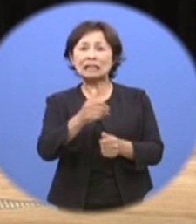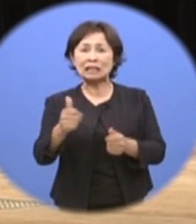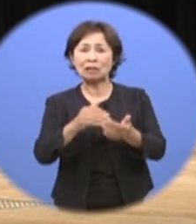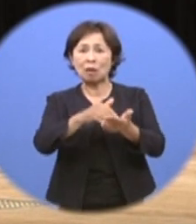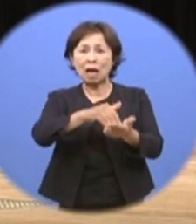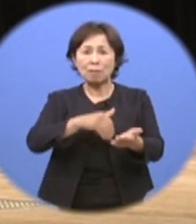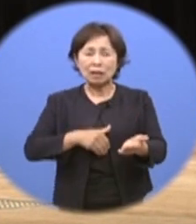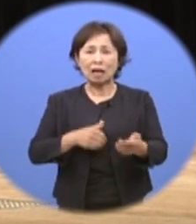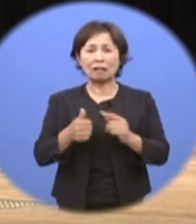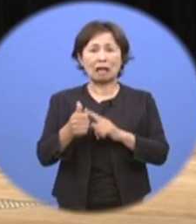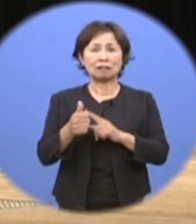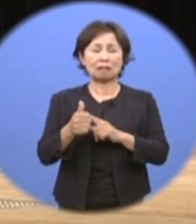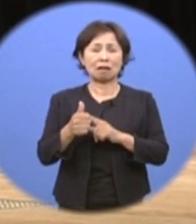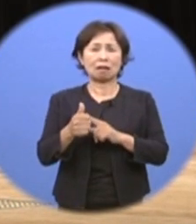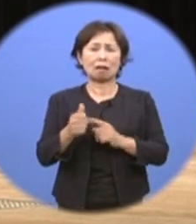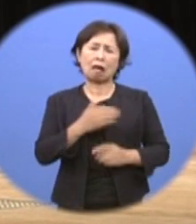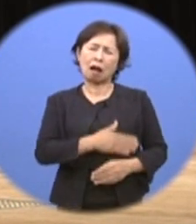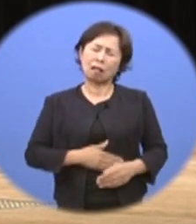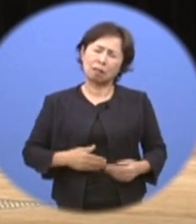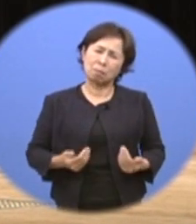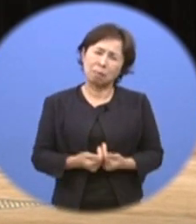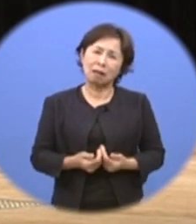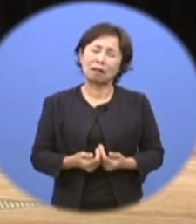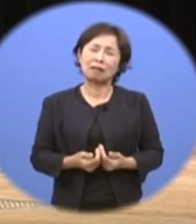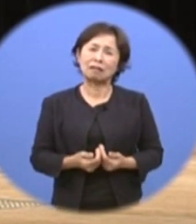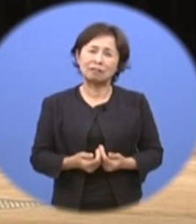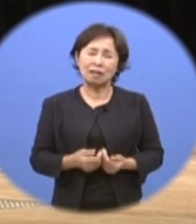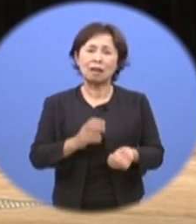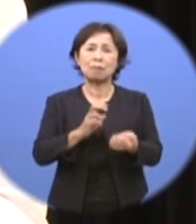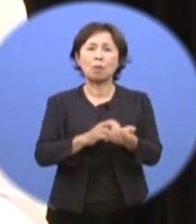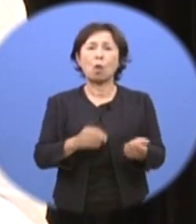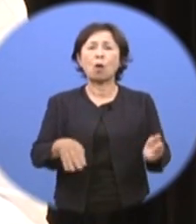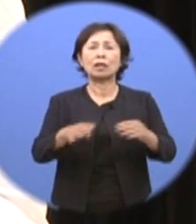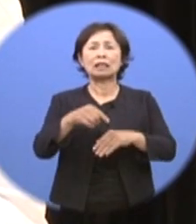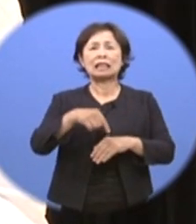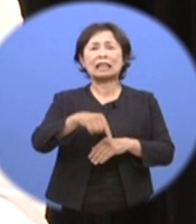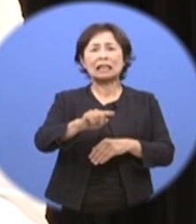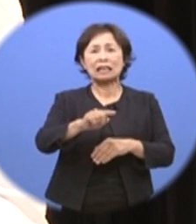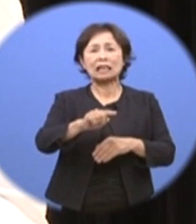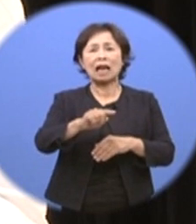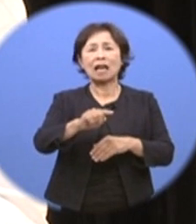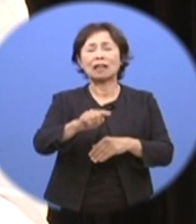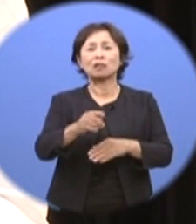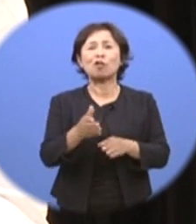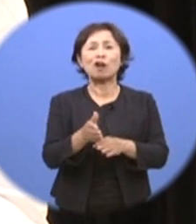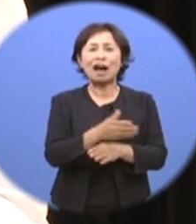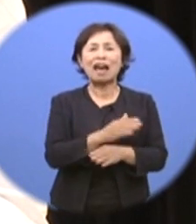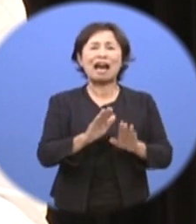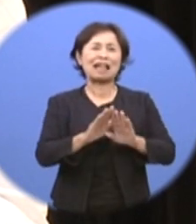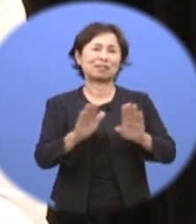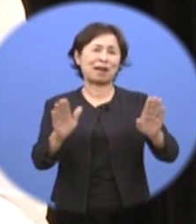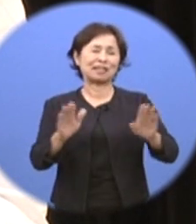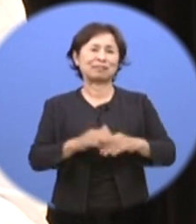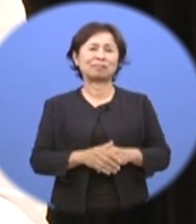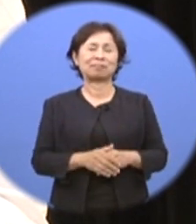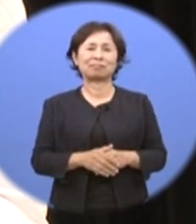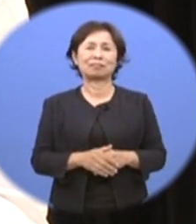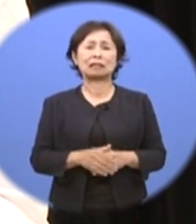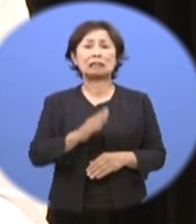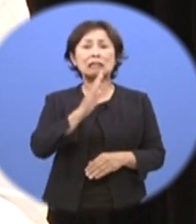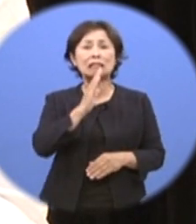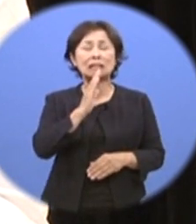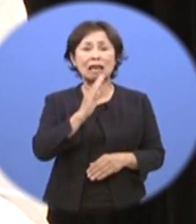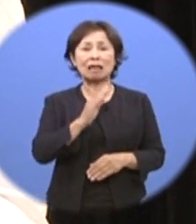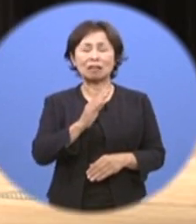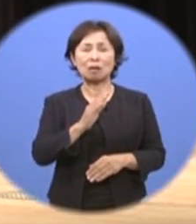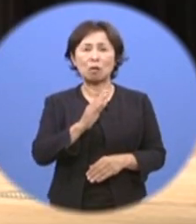安を覚えて病院を受診したところから物語が始まります。 演じるのは現職の副知